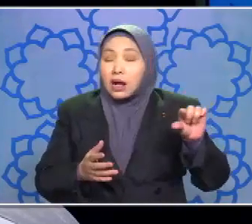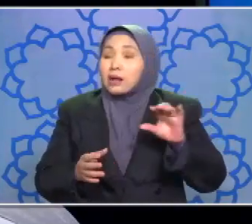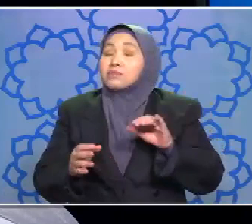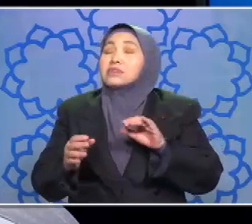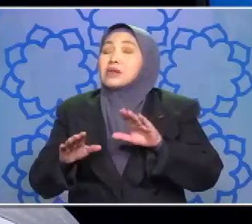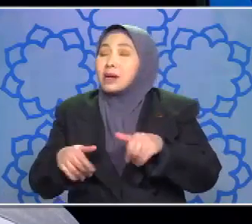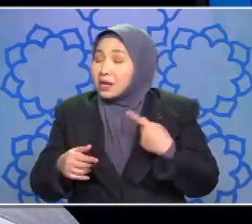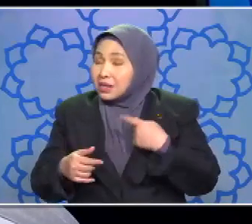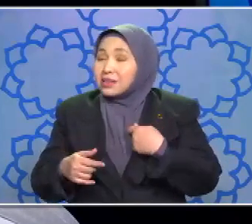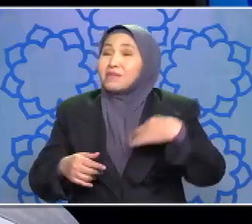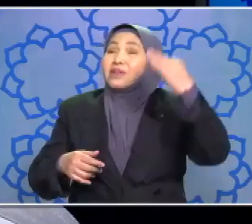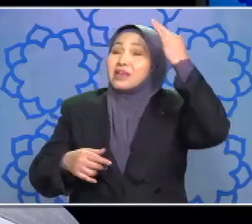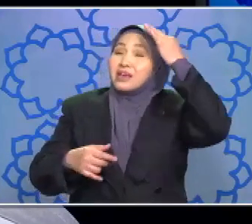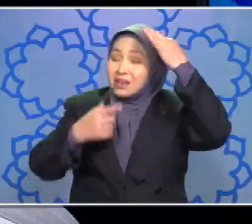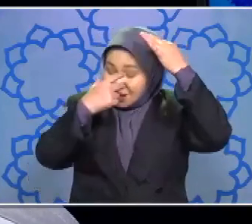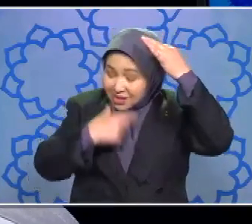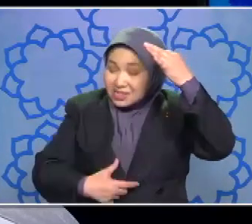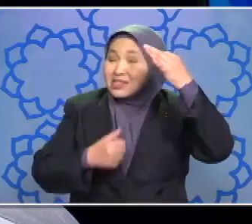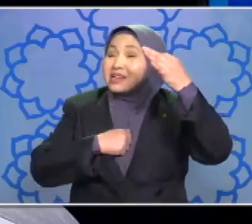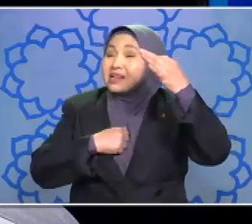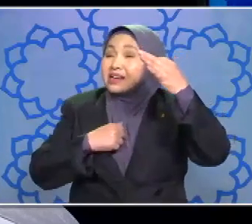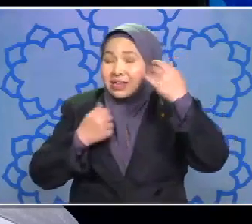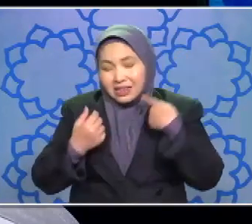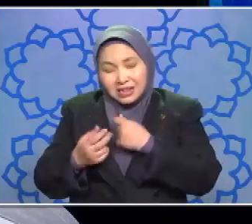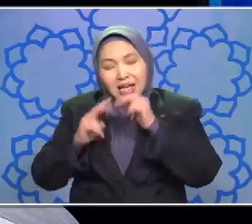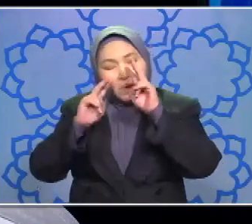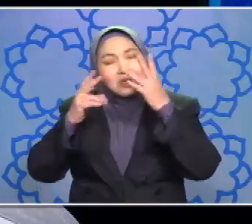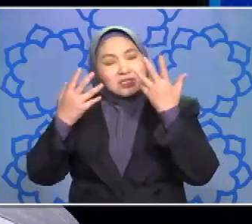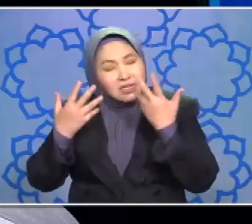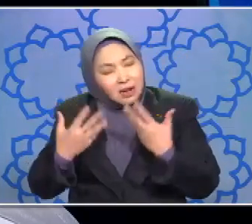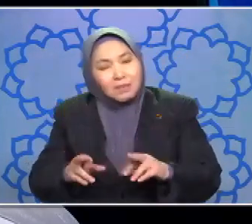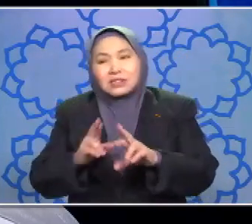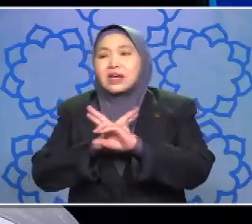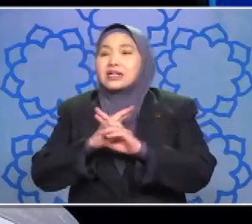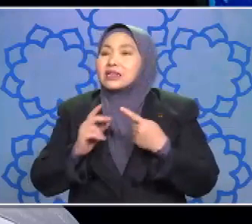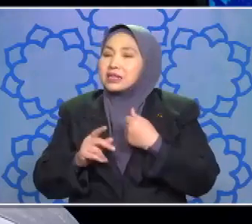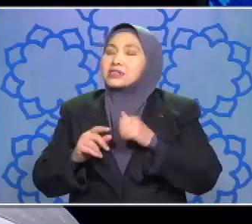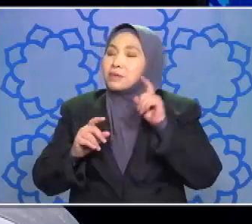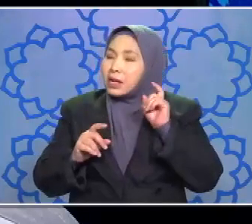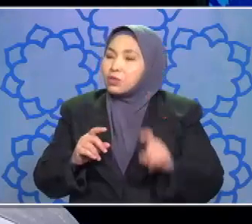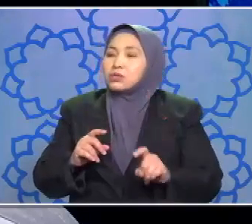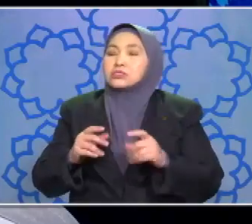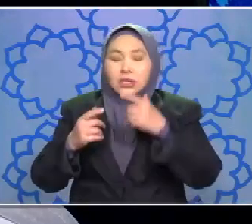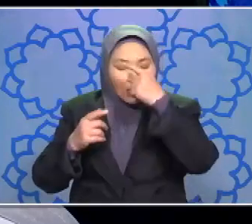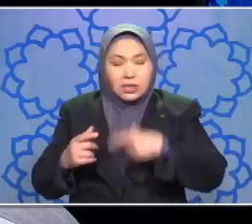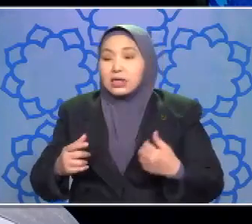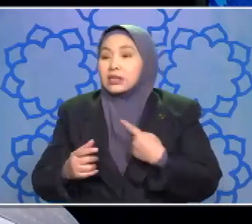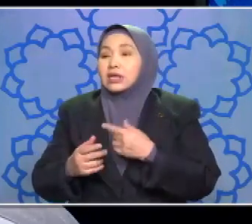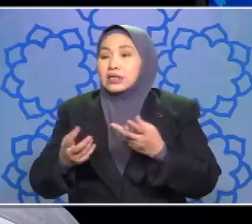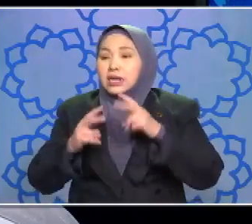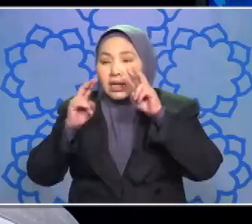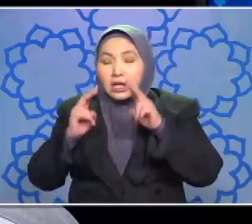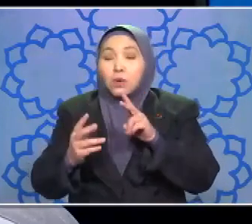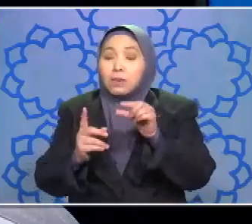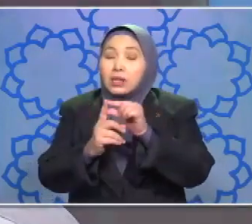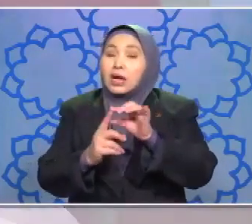kita? Kita akan lihat selepas rehat nantilah. Kita bayangkan macam mana sepatutnya diri kita. Cuma kita nak lihat perkataan pilihan